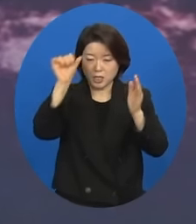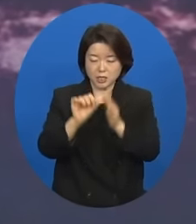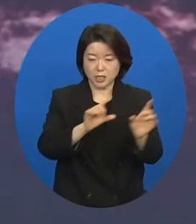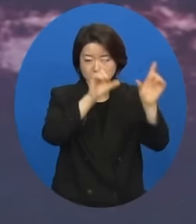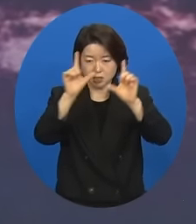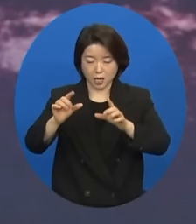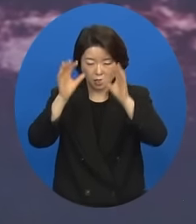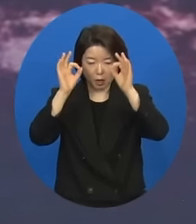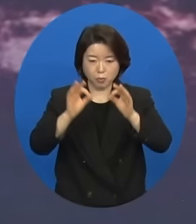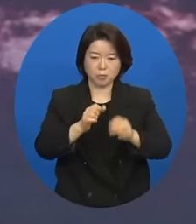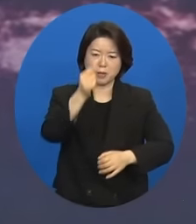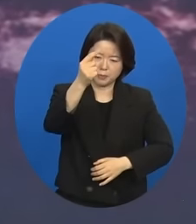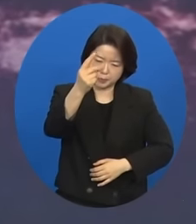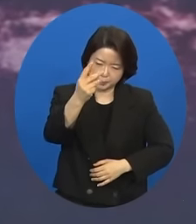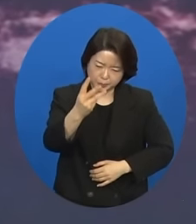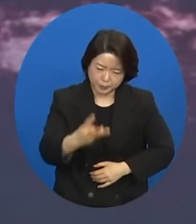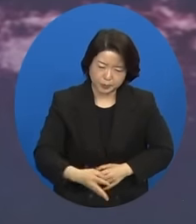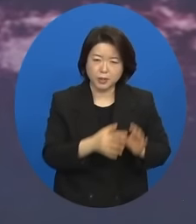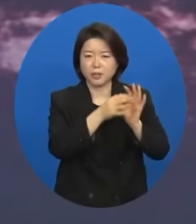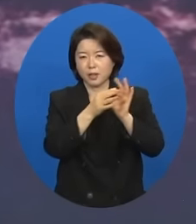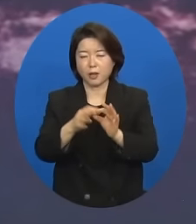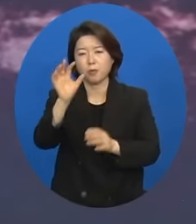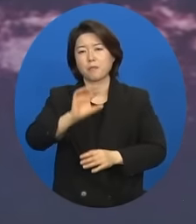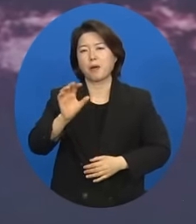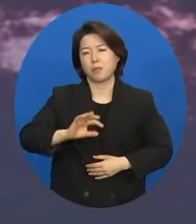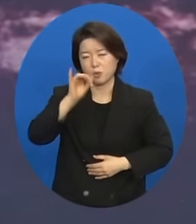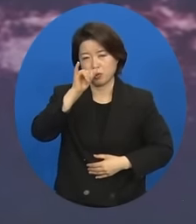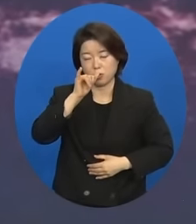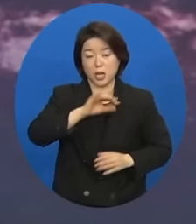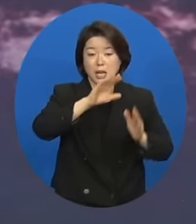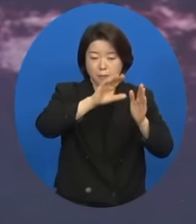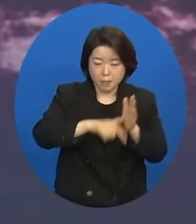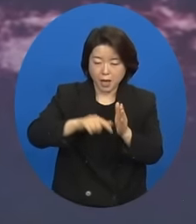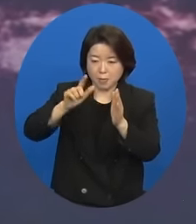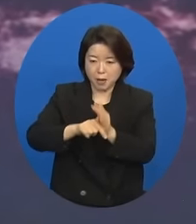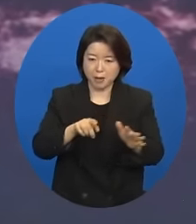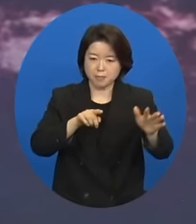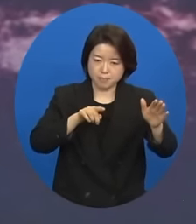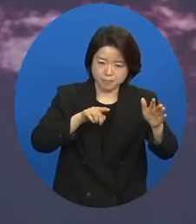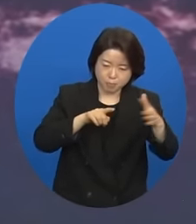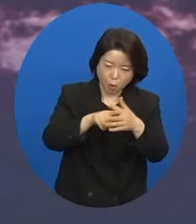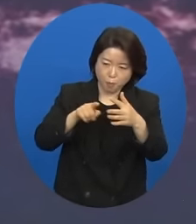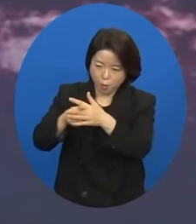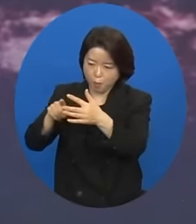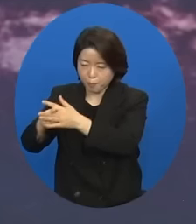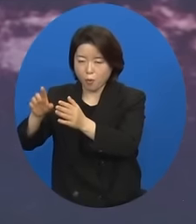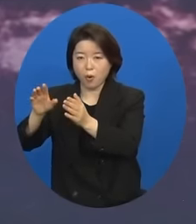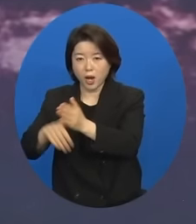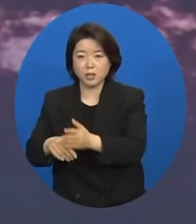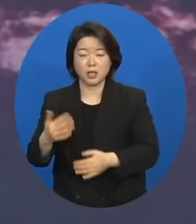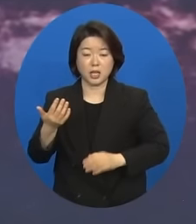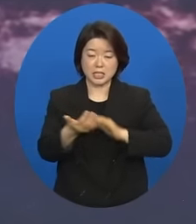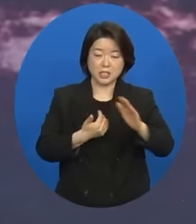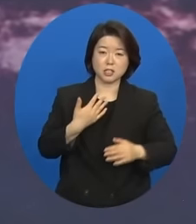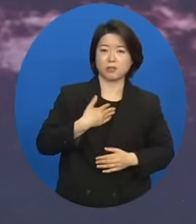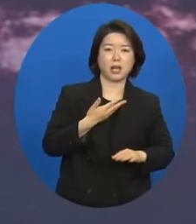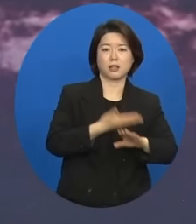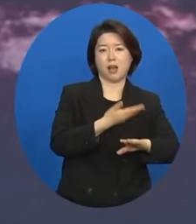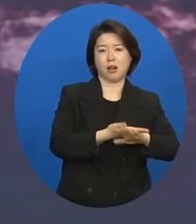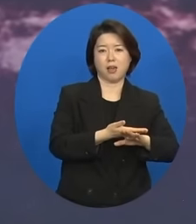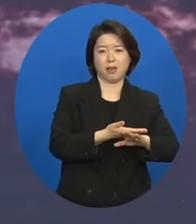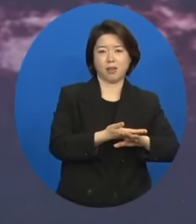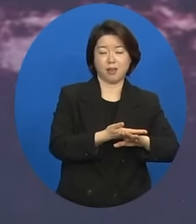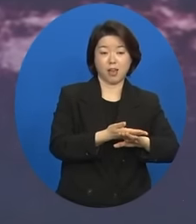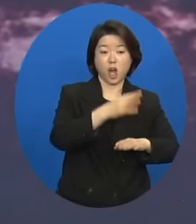고독의 시간들이 있습니다 그런데 그런 시간을 통과할 때마다 이제는 전과 같은 사람이 아닙니다 그 루스를